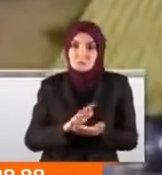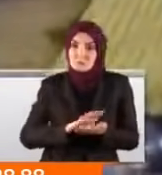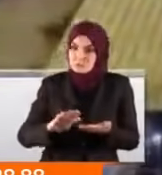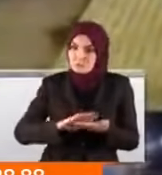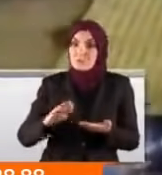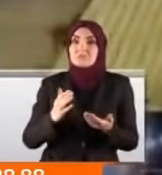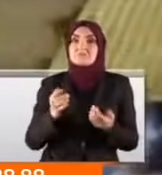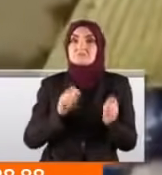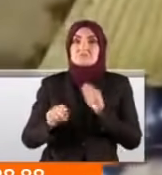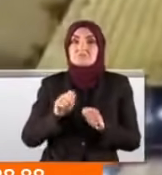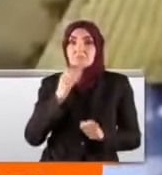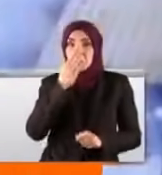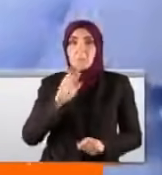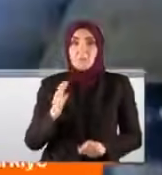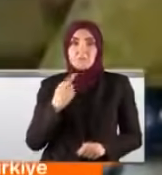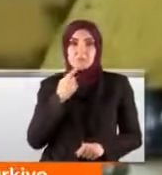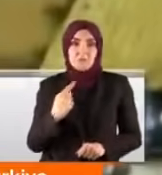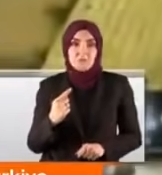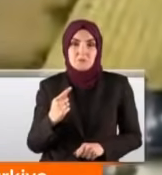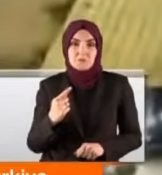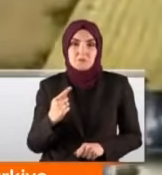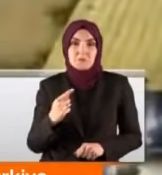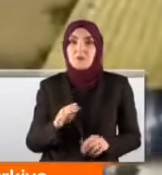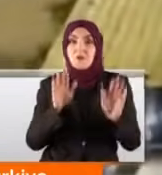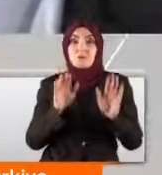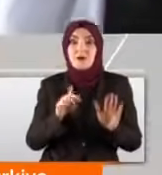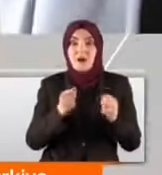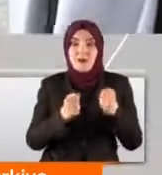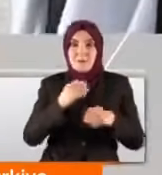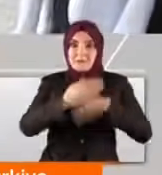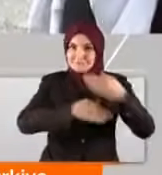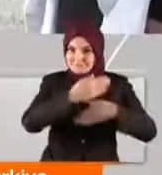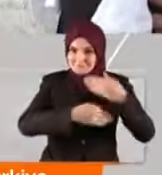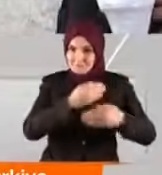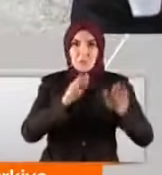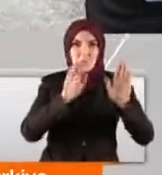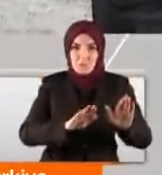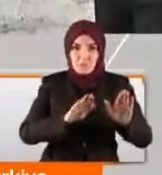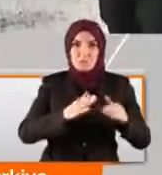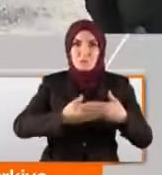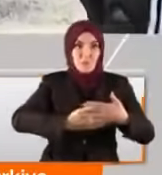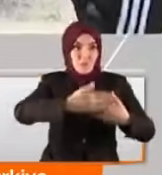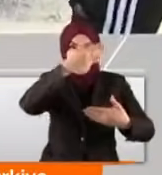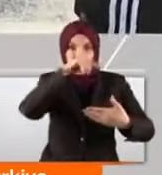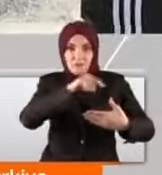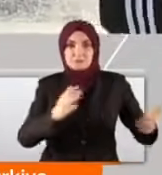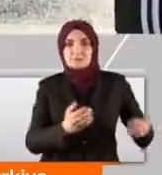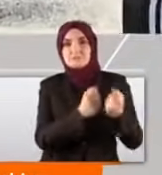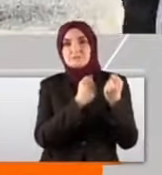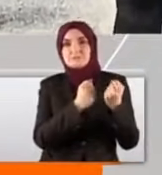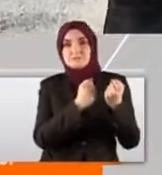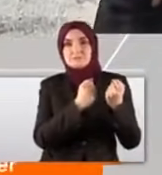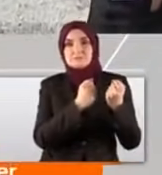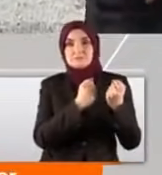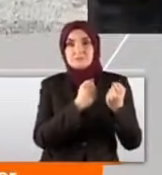metrelerce öteye savruldu. Durabilmesi ise yol kenarındaki duvar sayesinde oldu. Eğer orası da olmasaydı, duramasaydınız hemen köşede